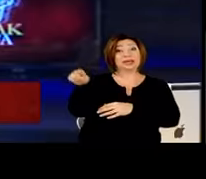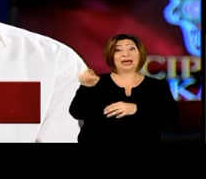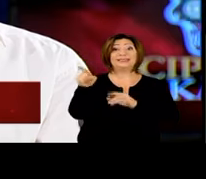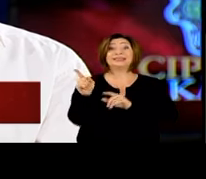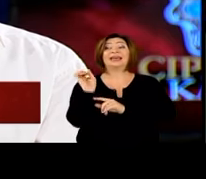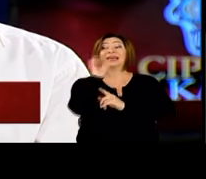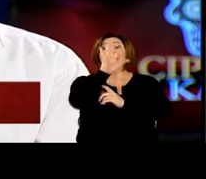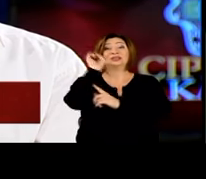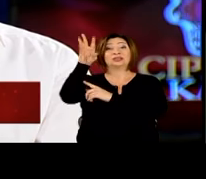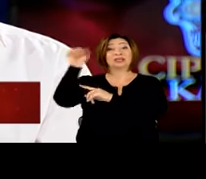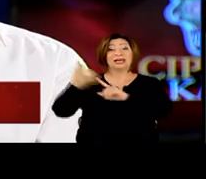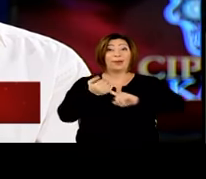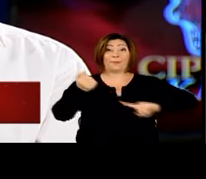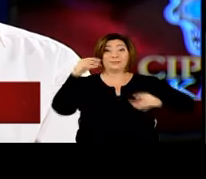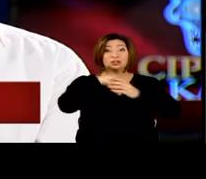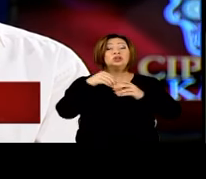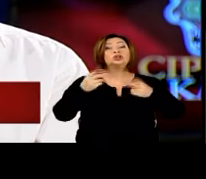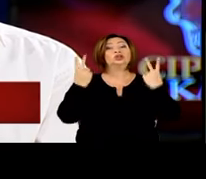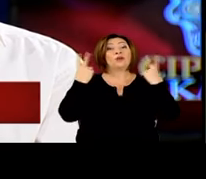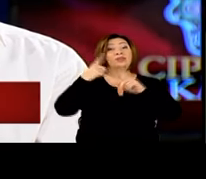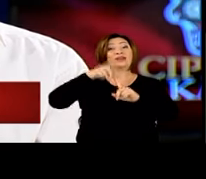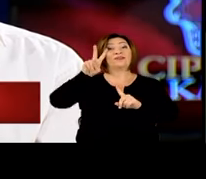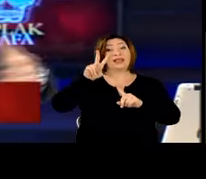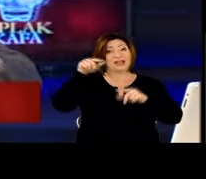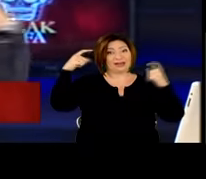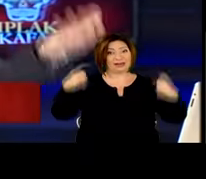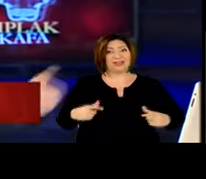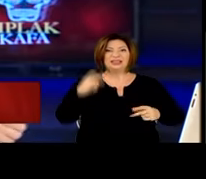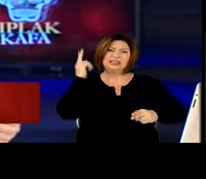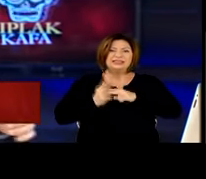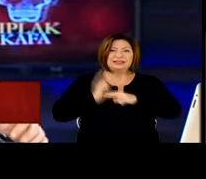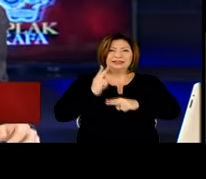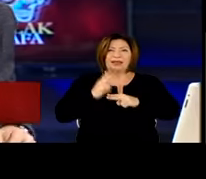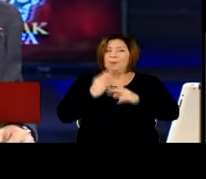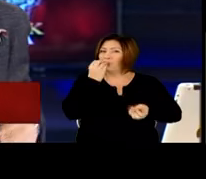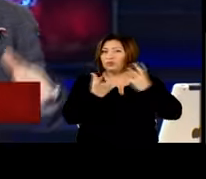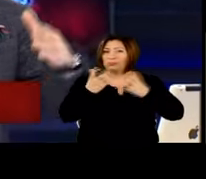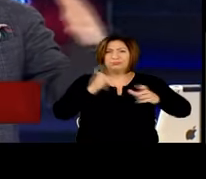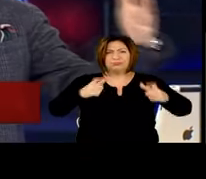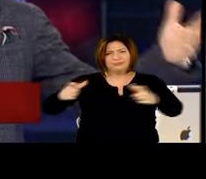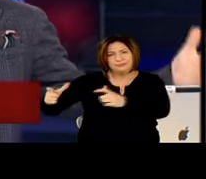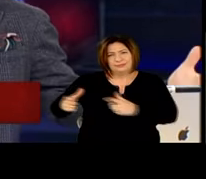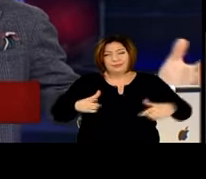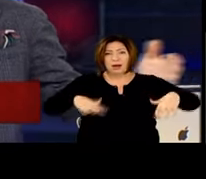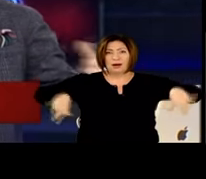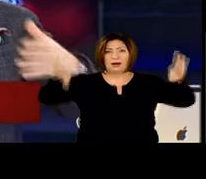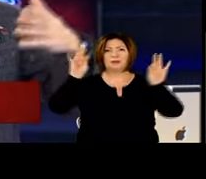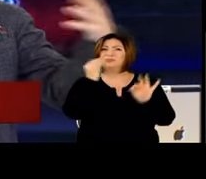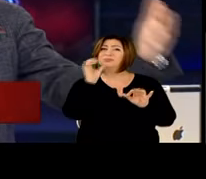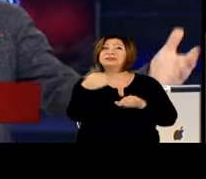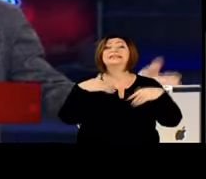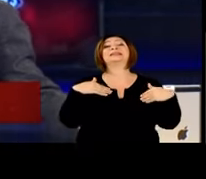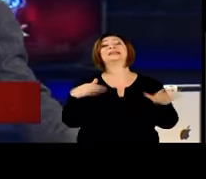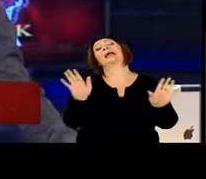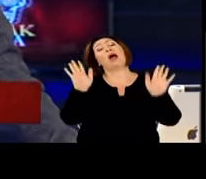gidecek kebaplar için Show TV Ayaz Ağa'da hızla bir mutfak kurdu. Mutfağımız tabii çok güzel değil.